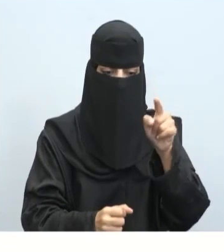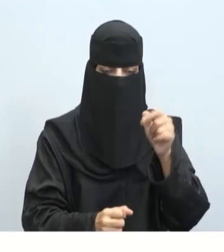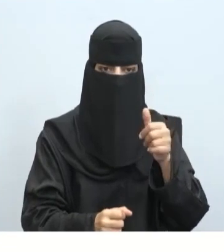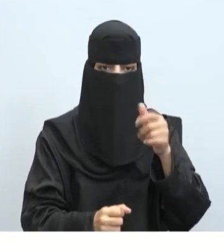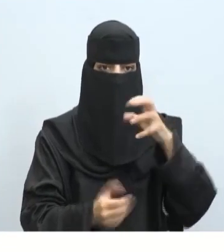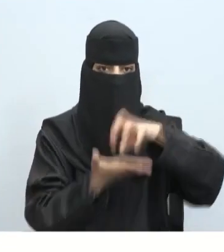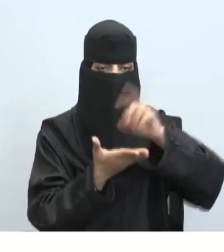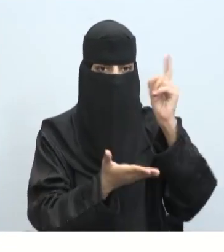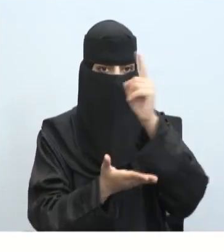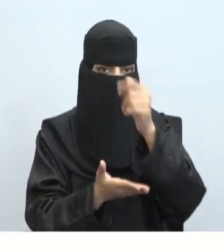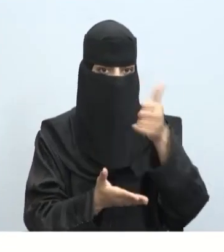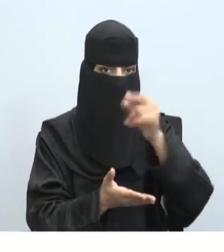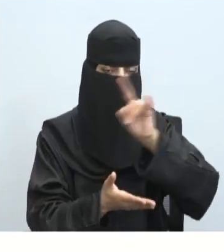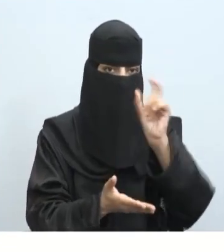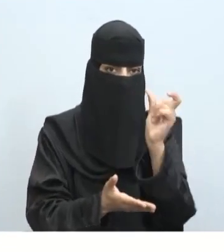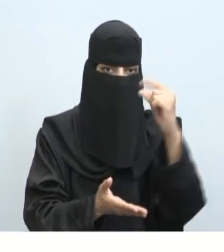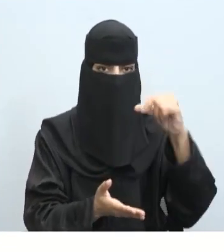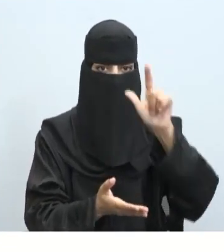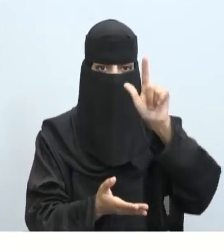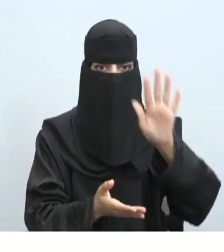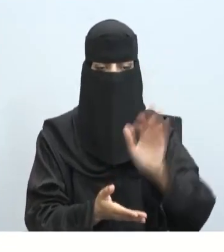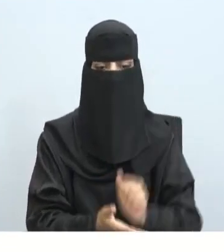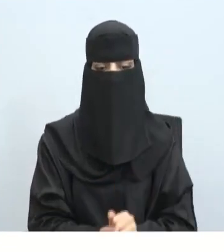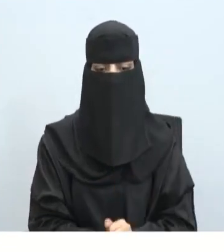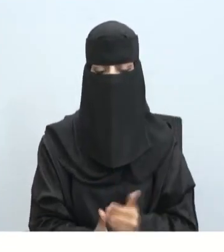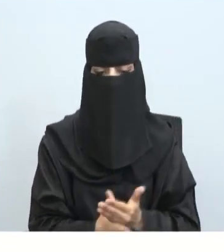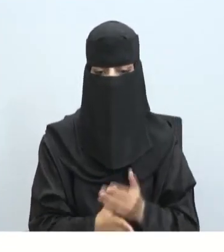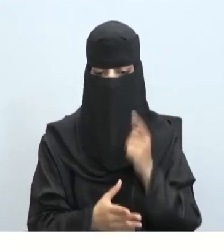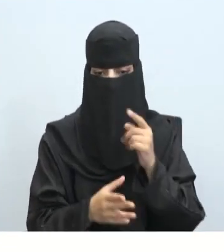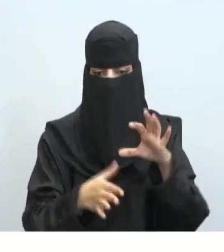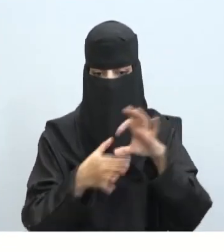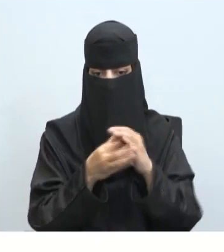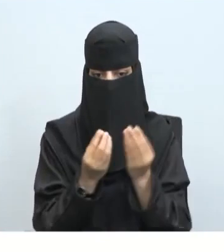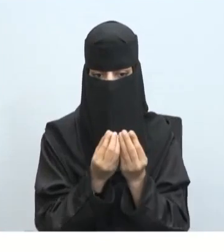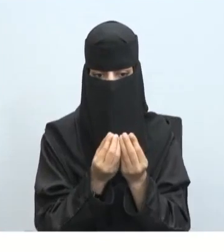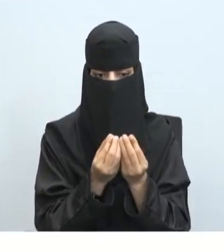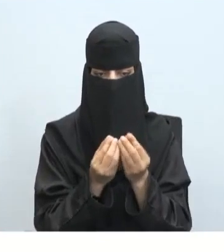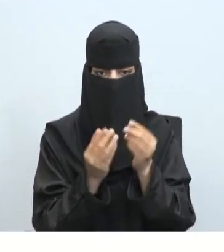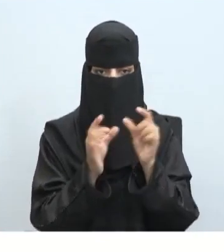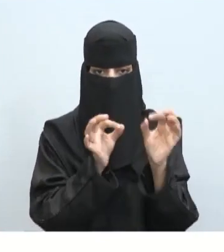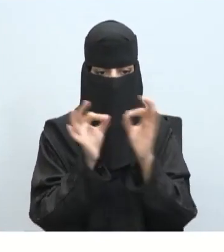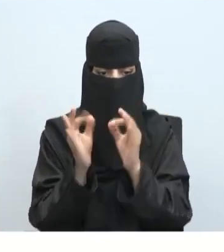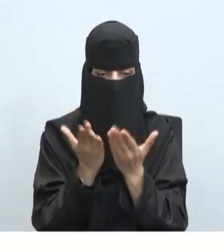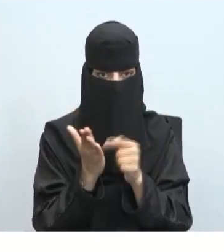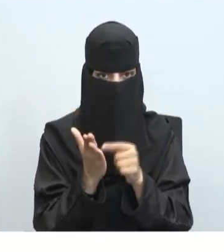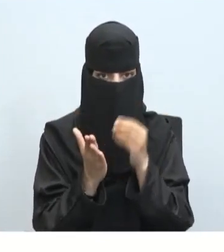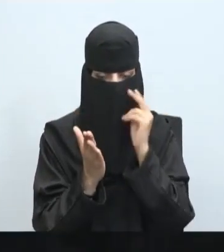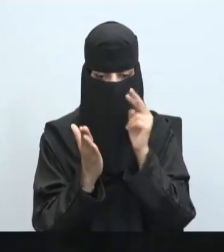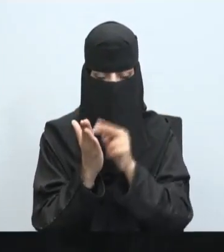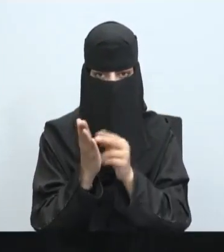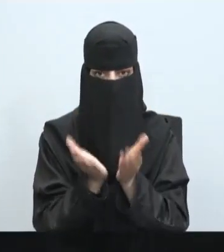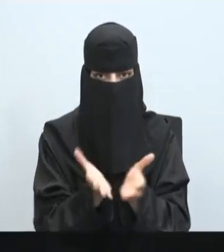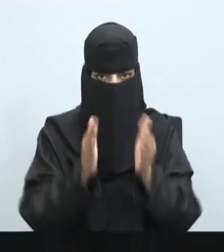ارتبط الفن الاسلامي بالدين ارتباطا وثيقا حيث نقشت الايات القرانيه الكريمه على